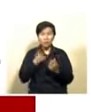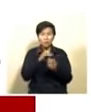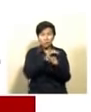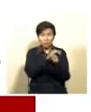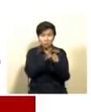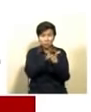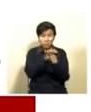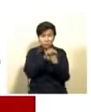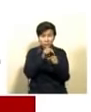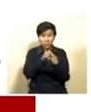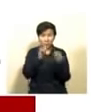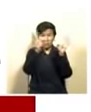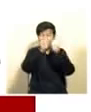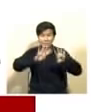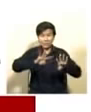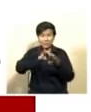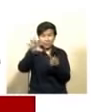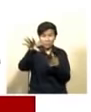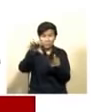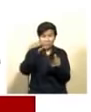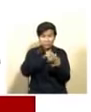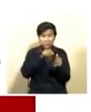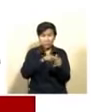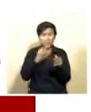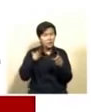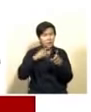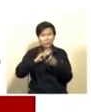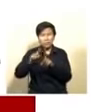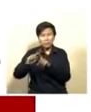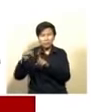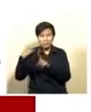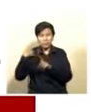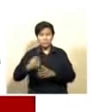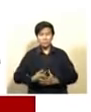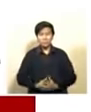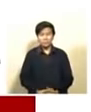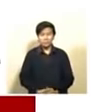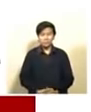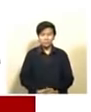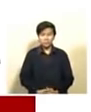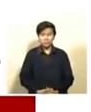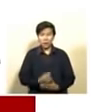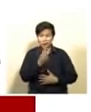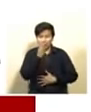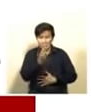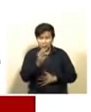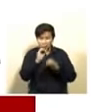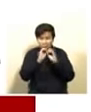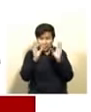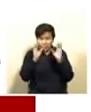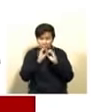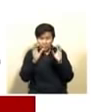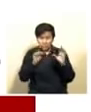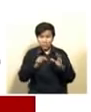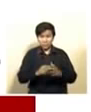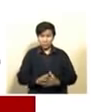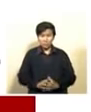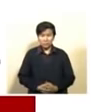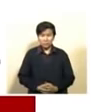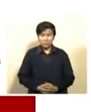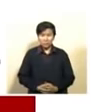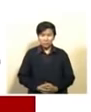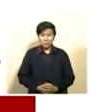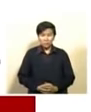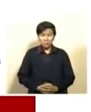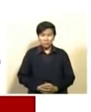าพของการเคลื่อนที่ขึ้นไปข้างบนเนี่ยนะครับงั้นถ้าเราได้ช่วยกันมันก็จะลดลงมาได้นะครับส่